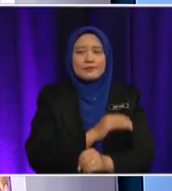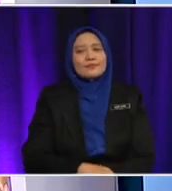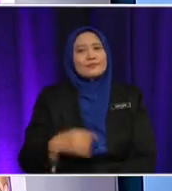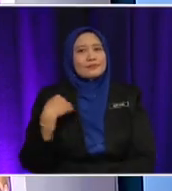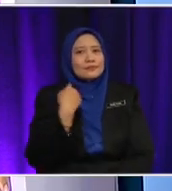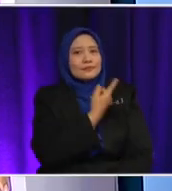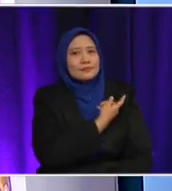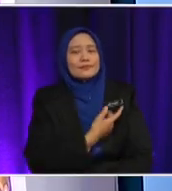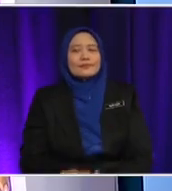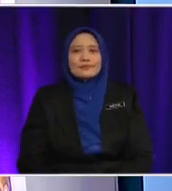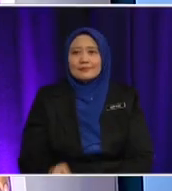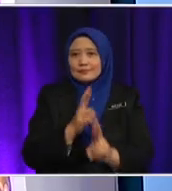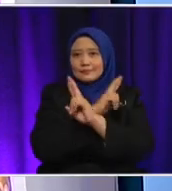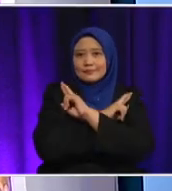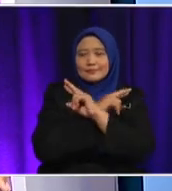seketika